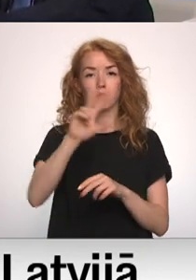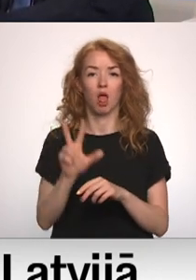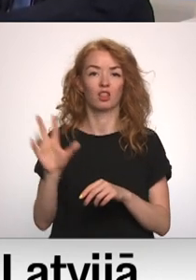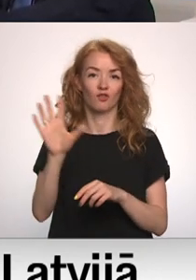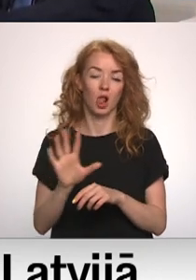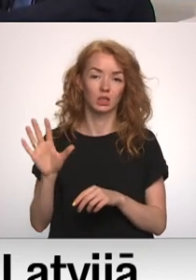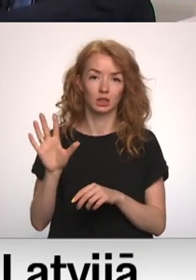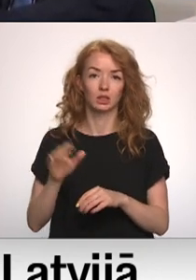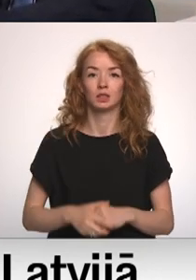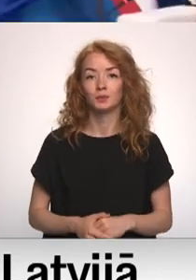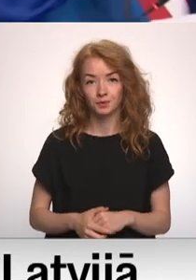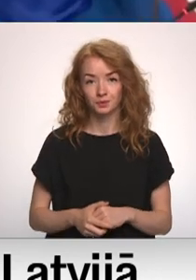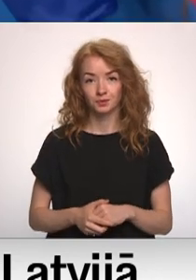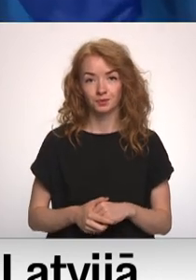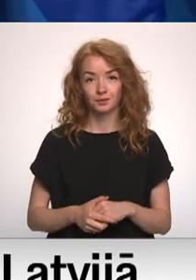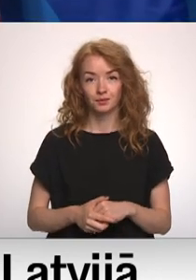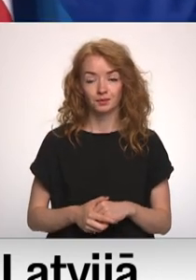valstīs.